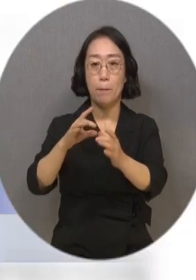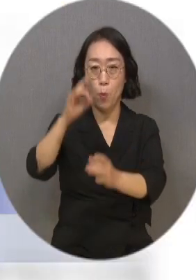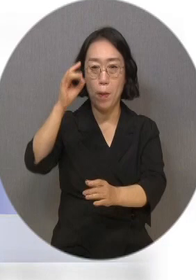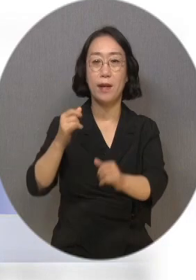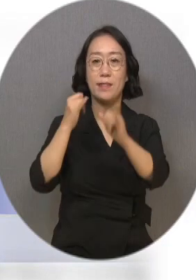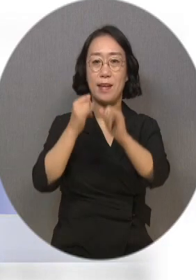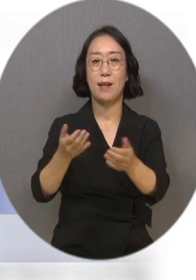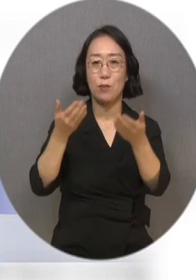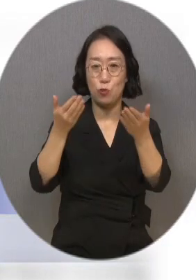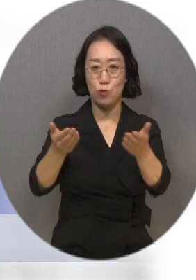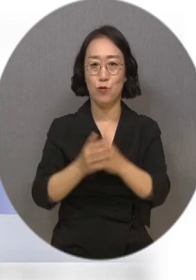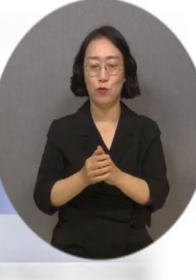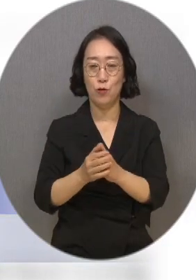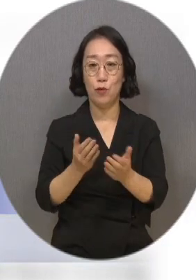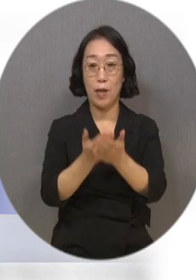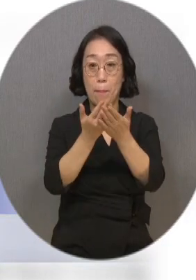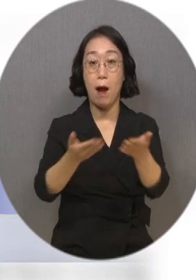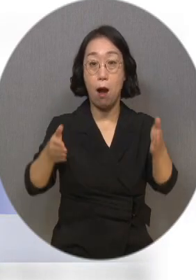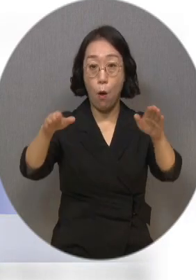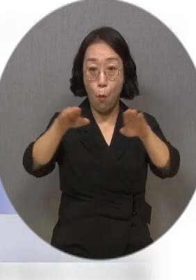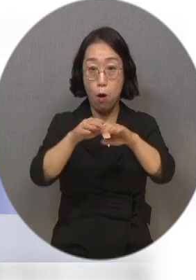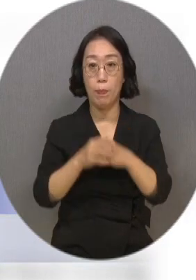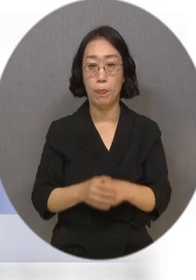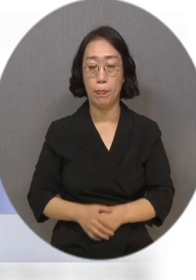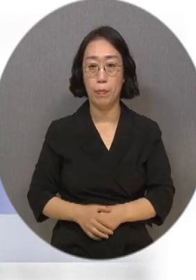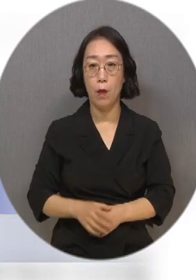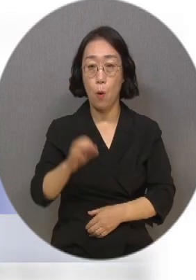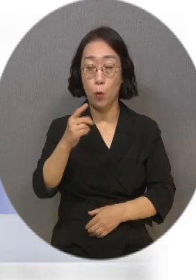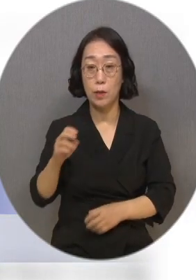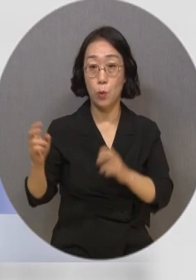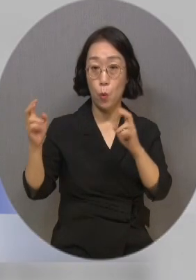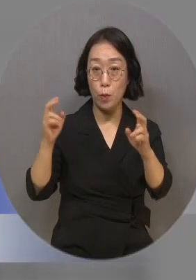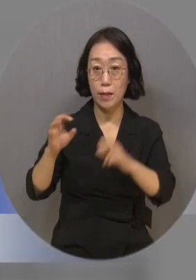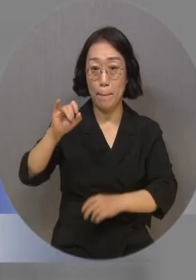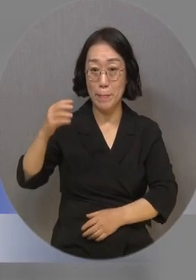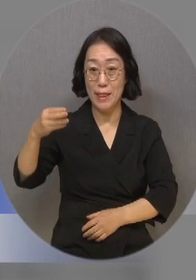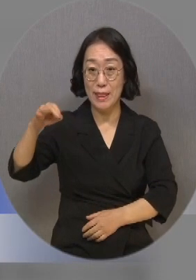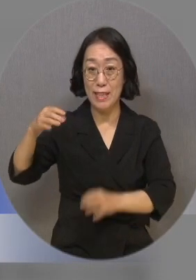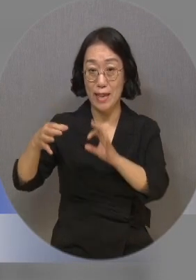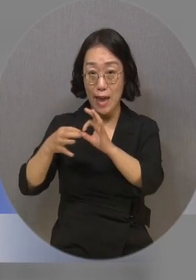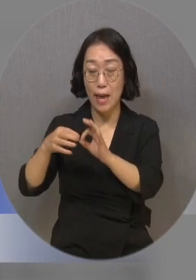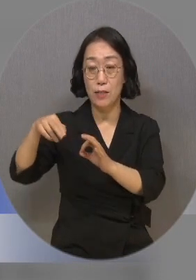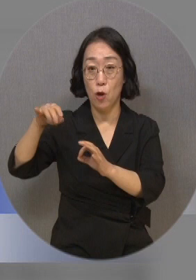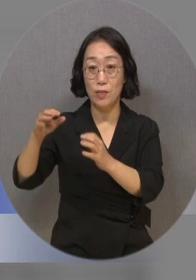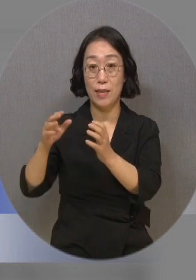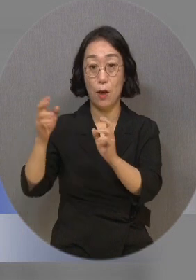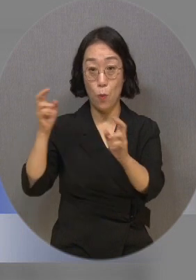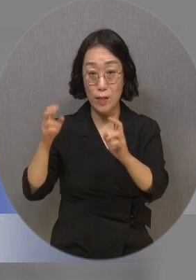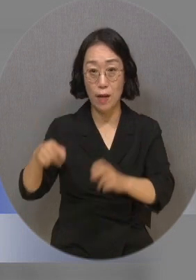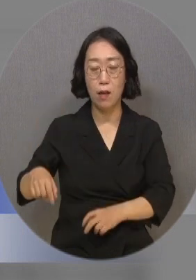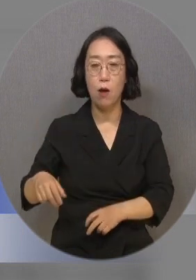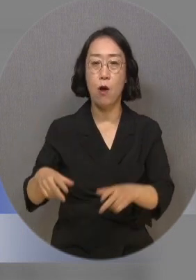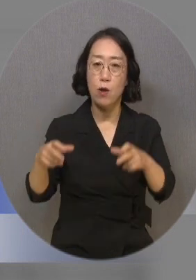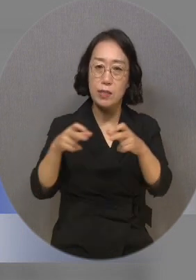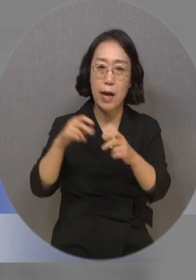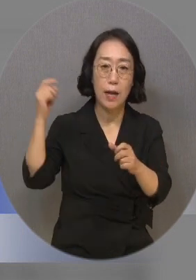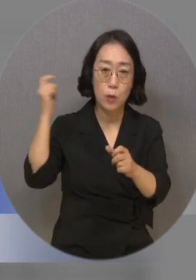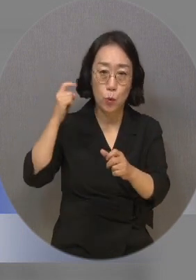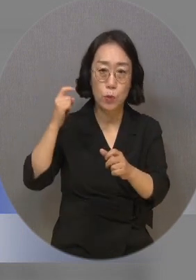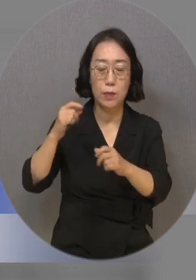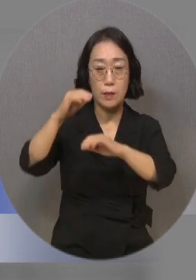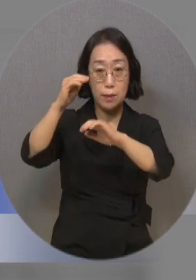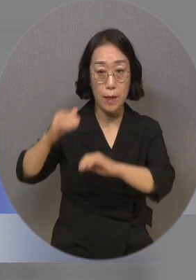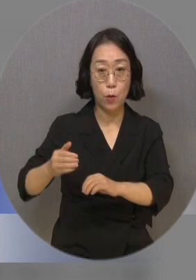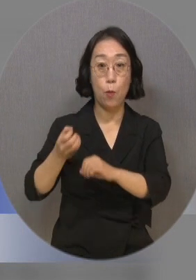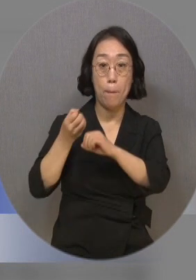개발원은 국내 최대 오디오 목 플랫폼 밀리의 서재에서 다양한 장에게 이슈와 소식 등을 제공하고